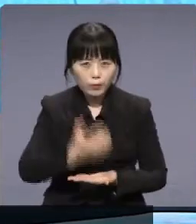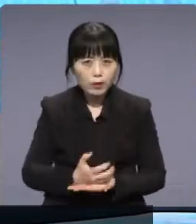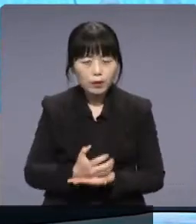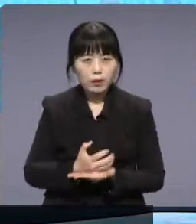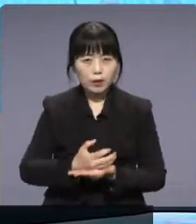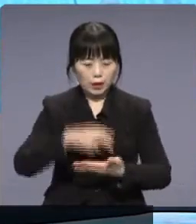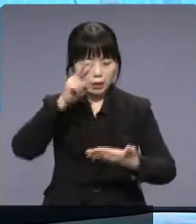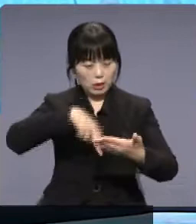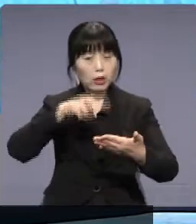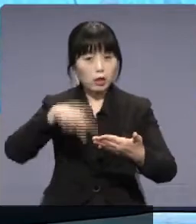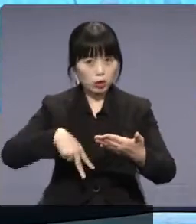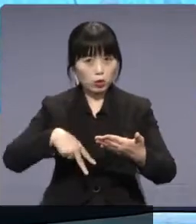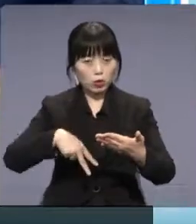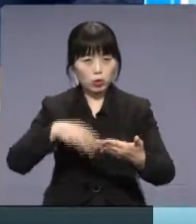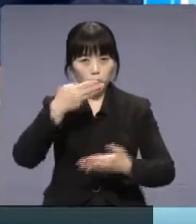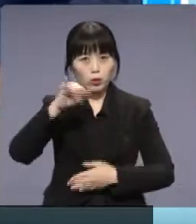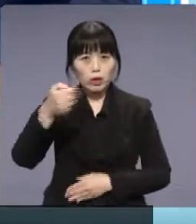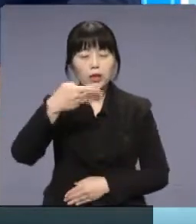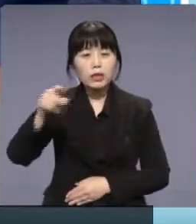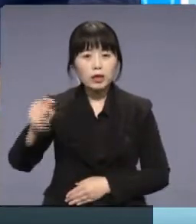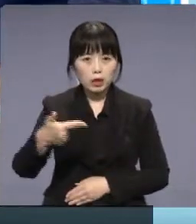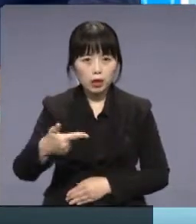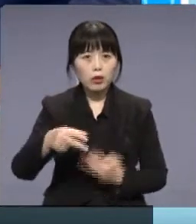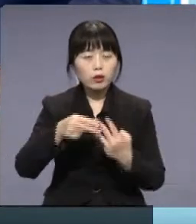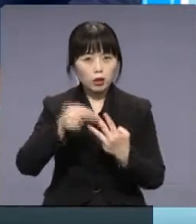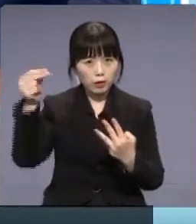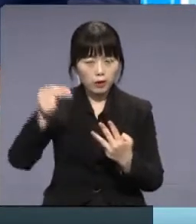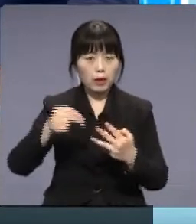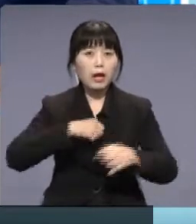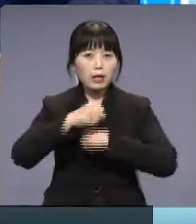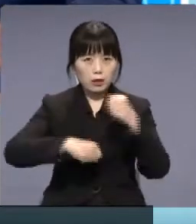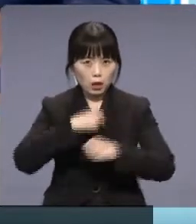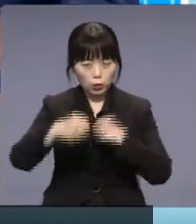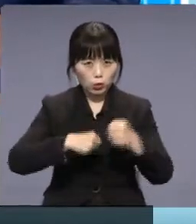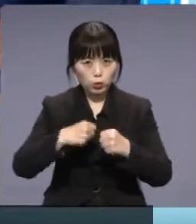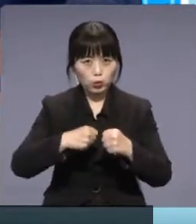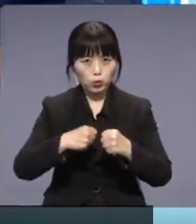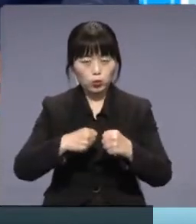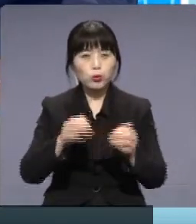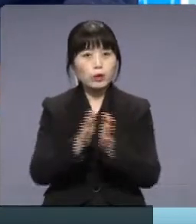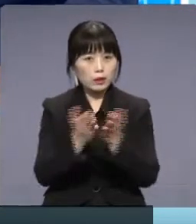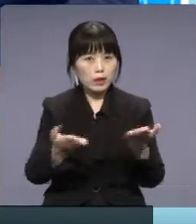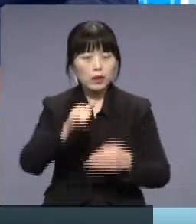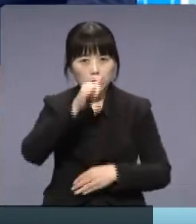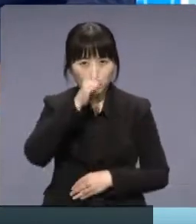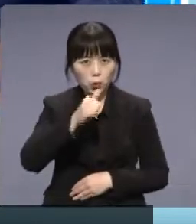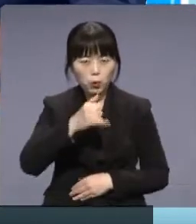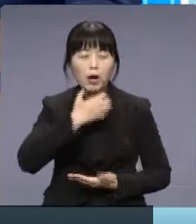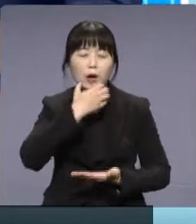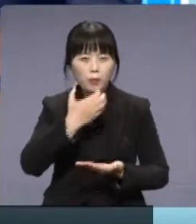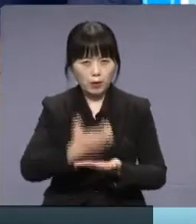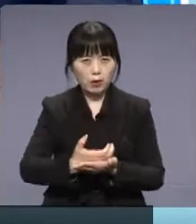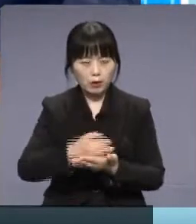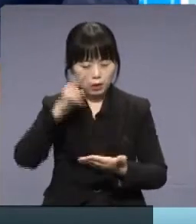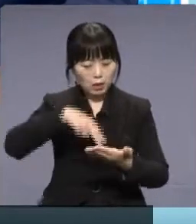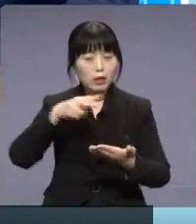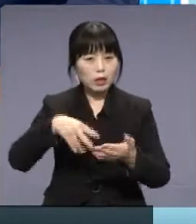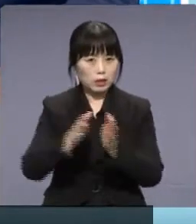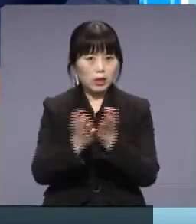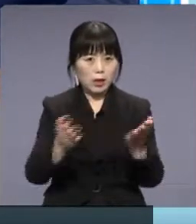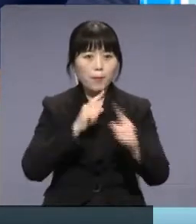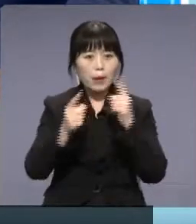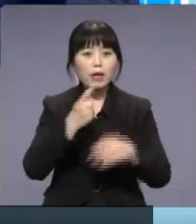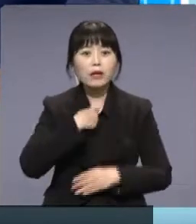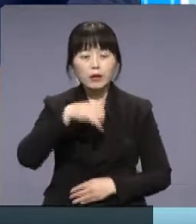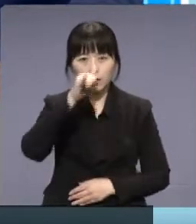읽은 책도 이게 밀턴 프리드만의 선택할 자유, 선택할 자유. 이게 가장 감명 깊게 읽은 책이다. 예. 이렇게 말한 적이